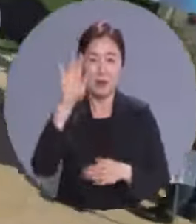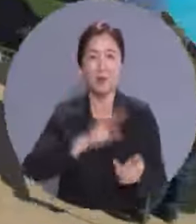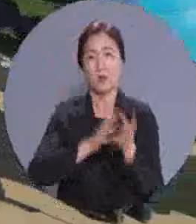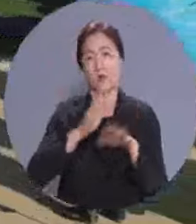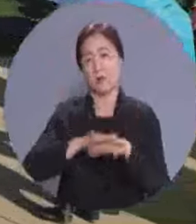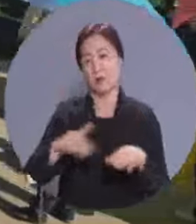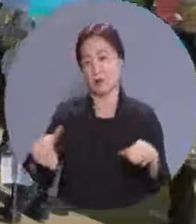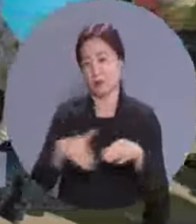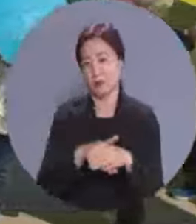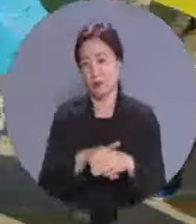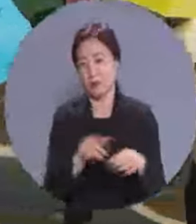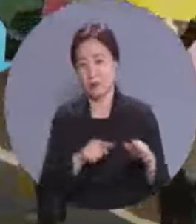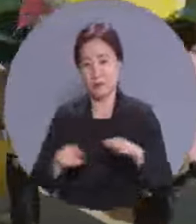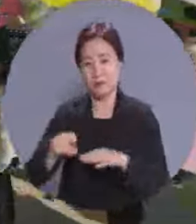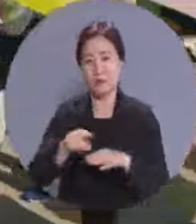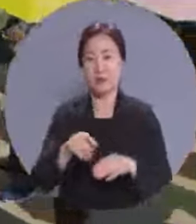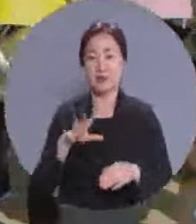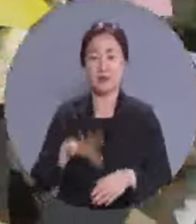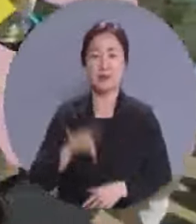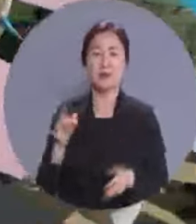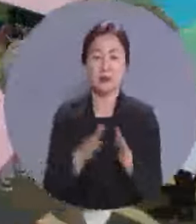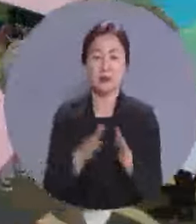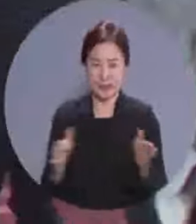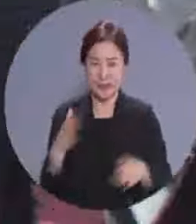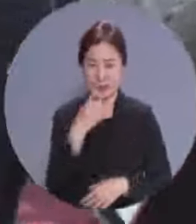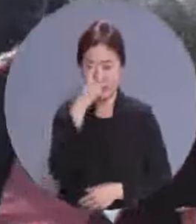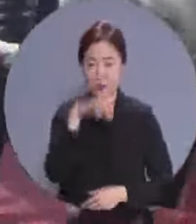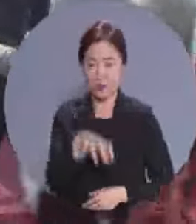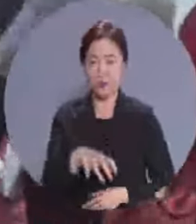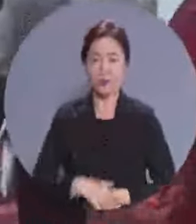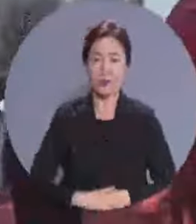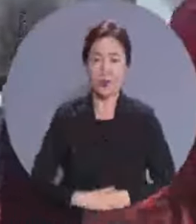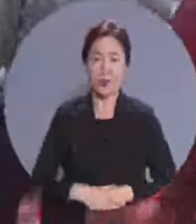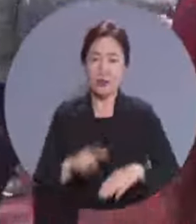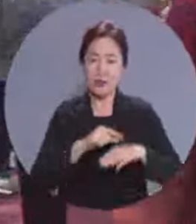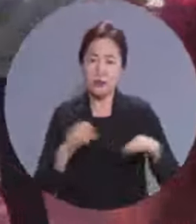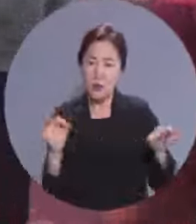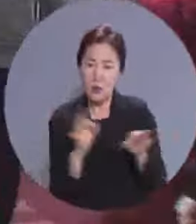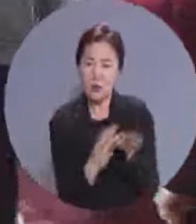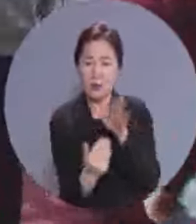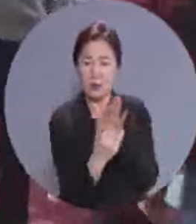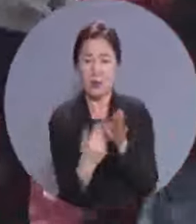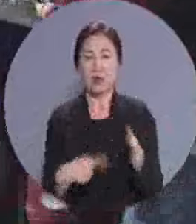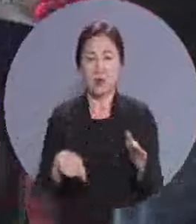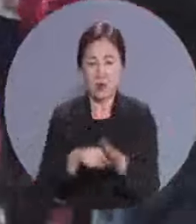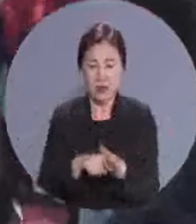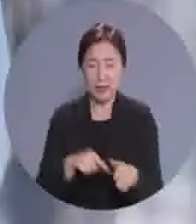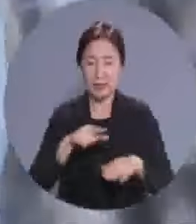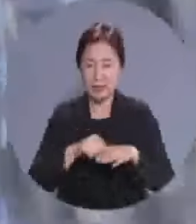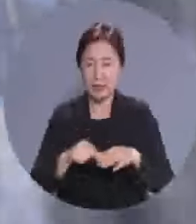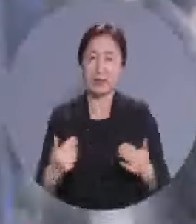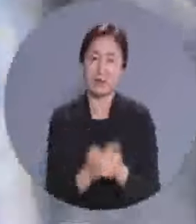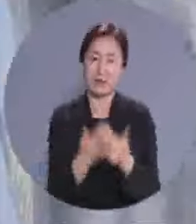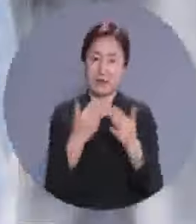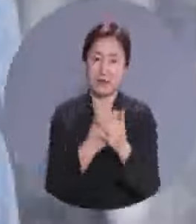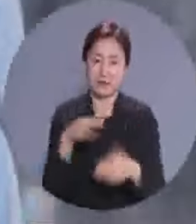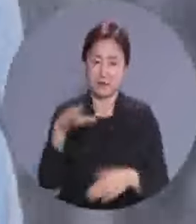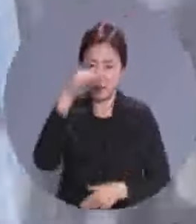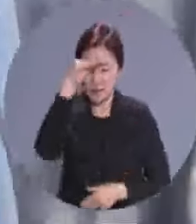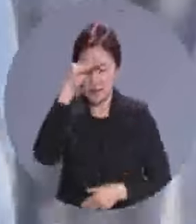정원문화도시로 도약을 위한 첫 발을 내디딘 순천시. 지방 소멸에 대응하기 위한 지방도시의 발전적 모델이 될 수